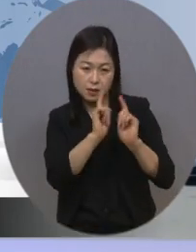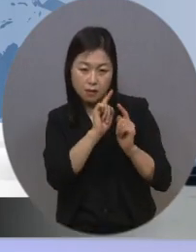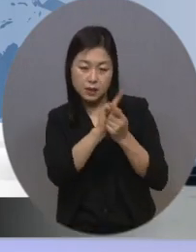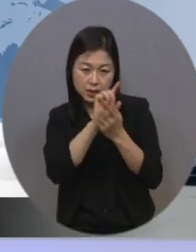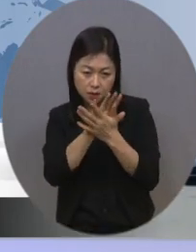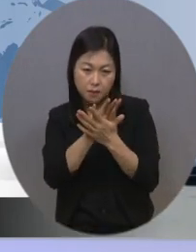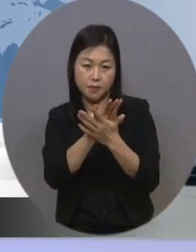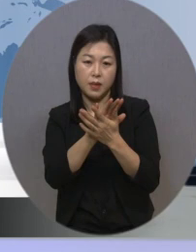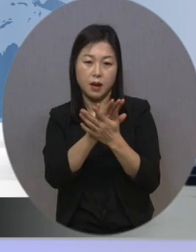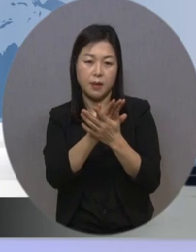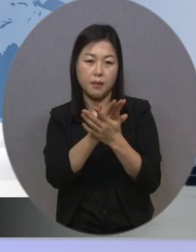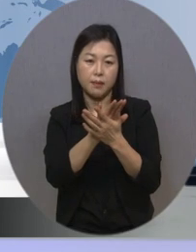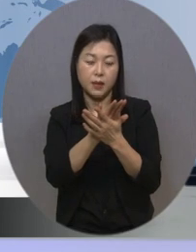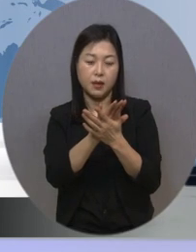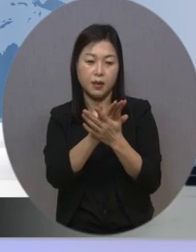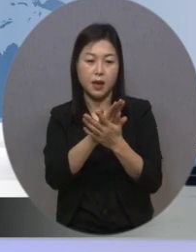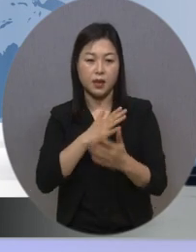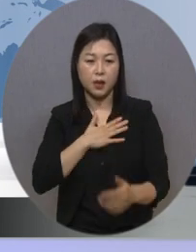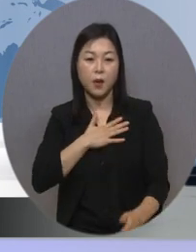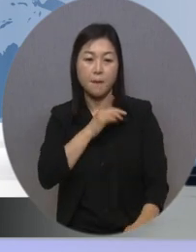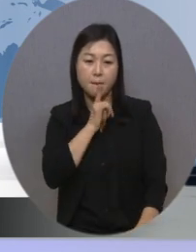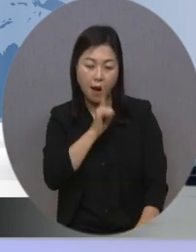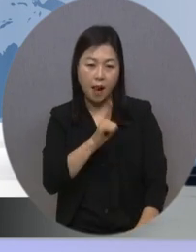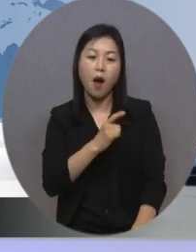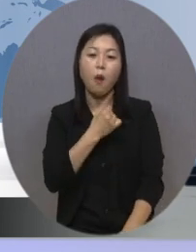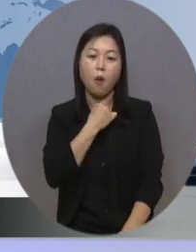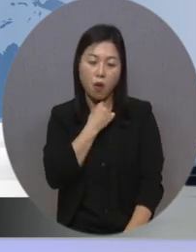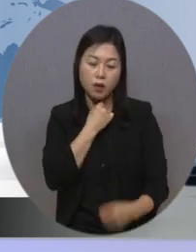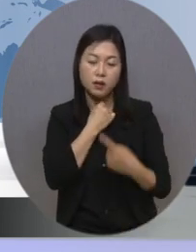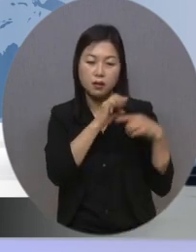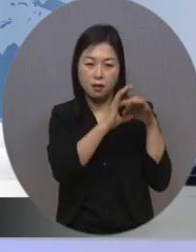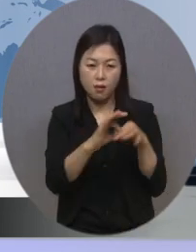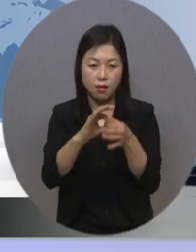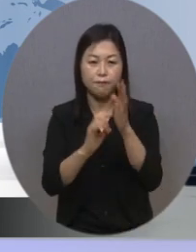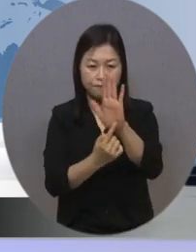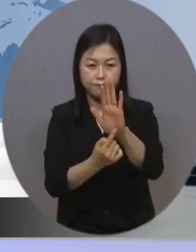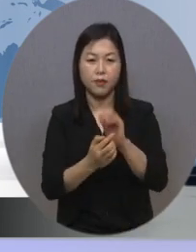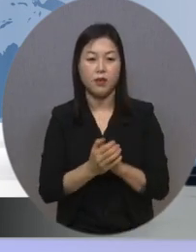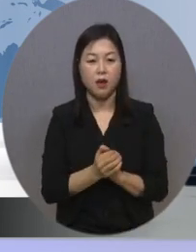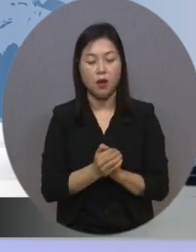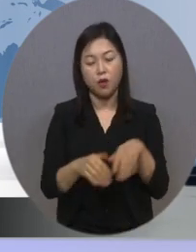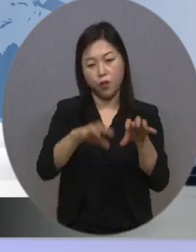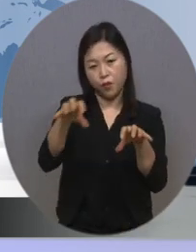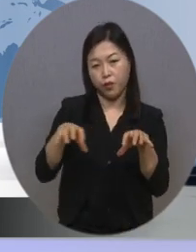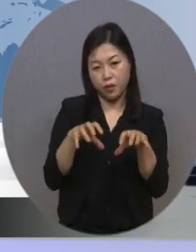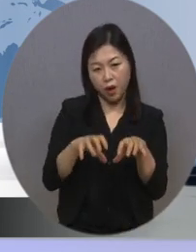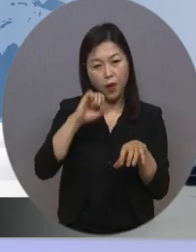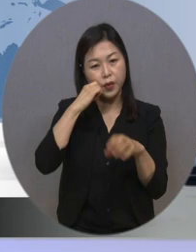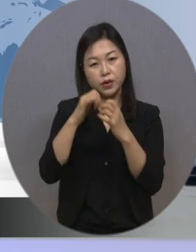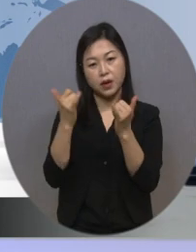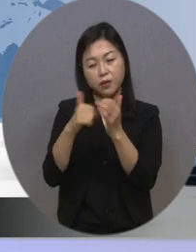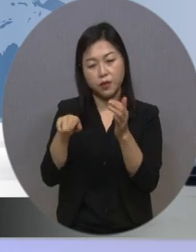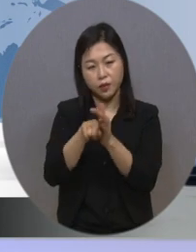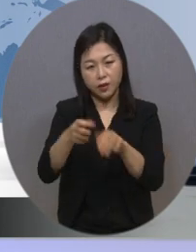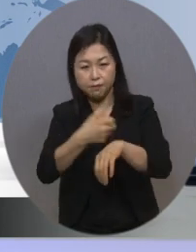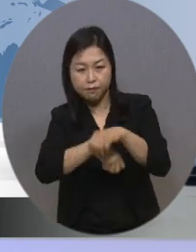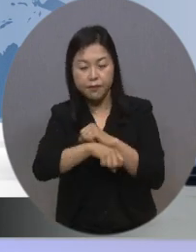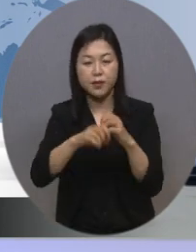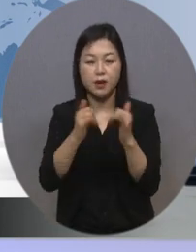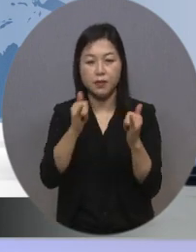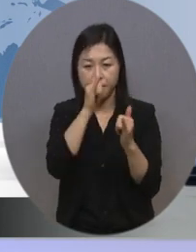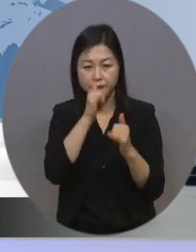만나보는 나도 말 좀 합시다 이어가겠습니다. 추운 겨울이지만 주변 어려운 이웃을 위해 팔을 걷어붙인 이들이